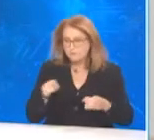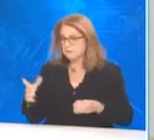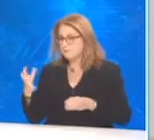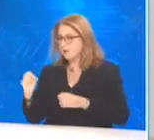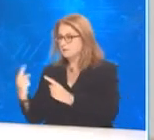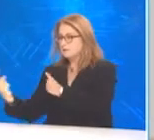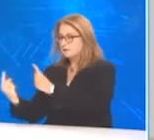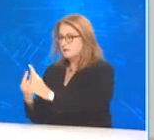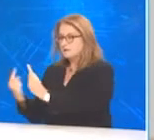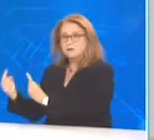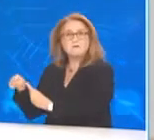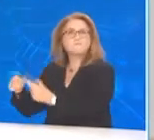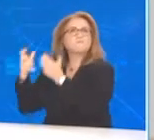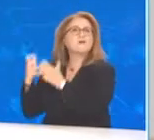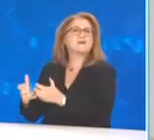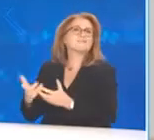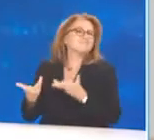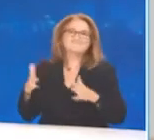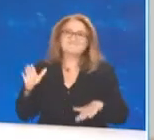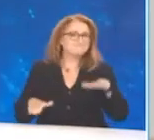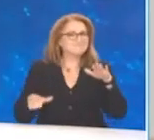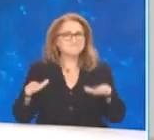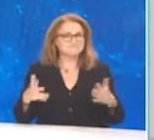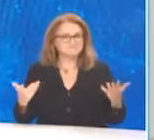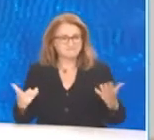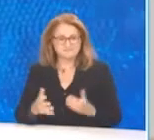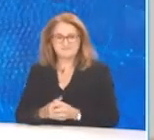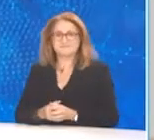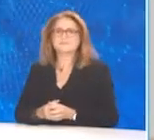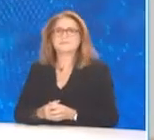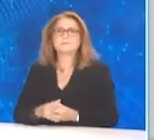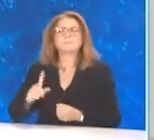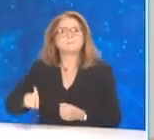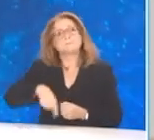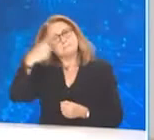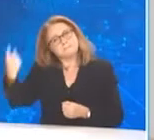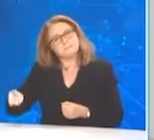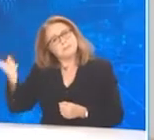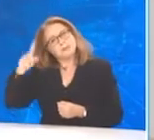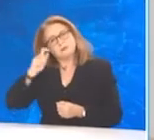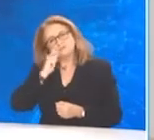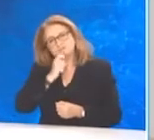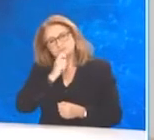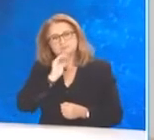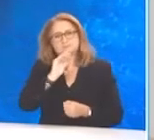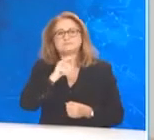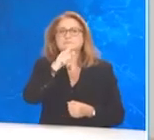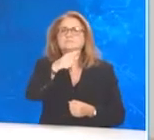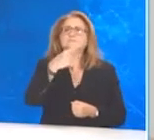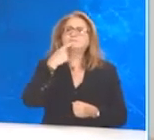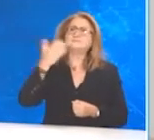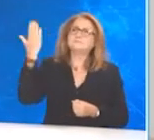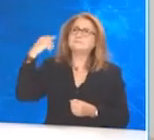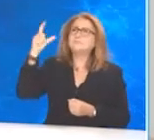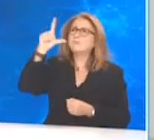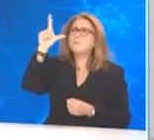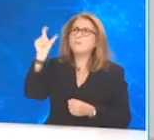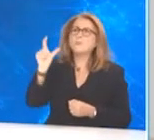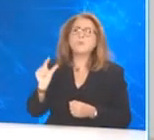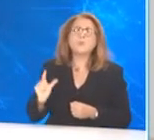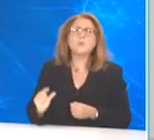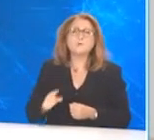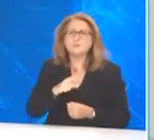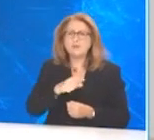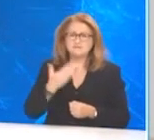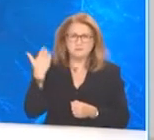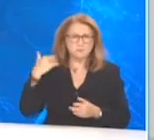Ο κύριος Αλεξόπουλος από τις Δυτικές Ματιές. Κύριε Χαρδαλιά, προχθές από την Εύβοια μίλησατε για λάθος πρόβλεψη αναφορικά με το ύψος του ιετού. Τις